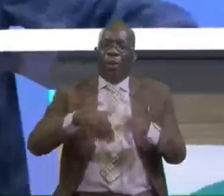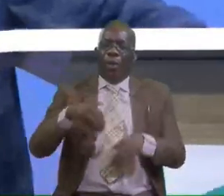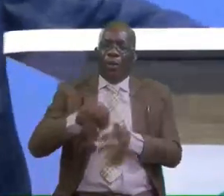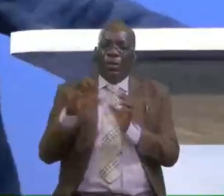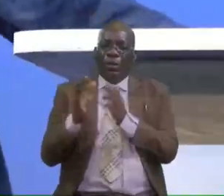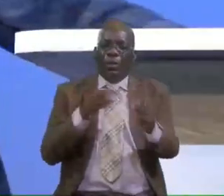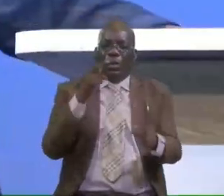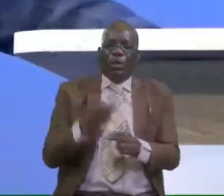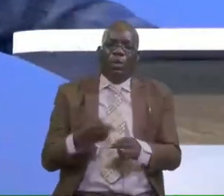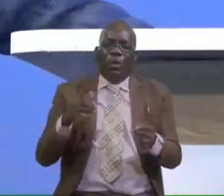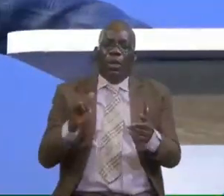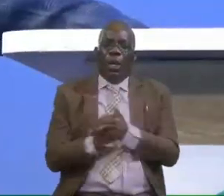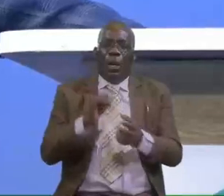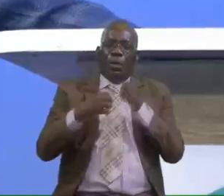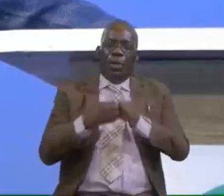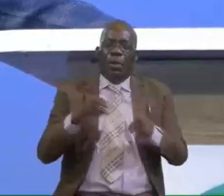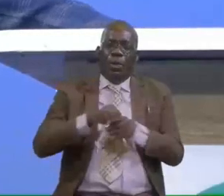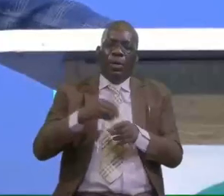Le problème au rein,